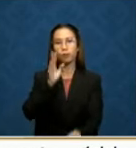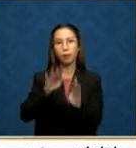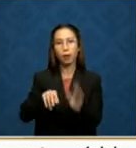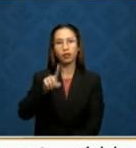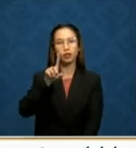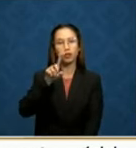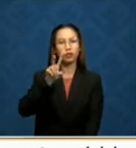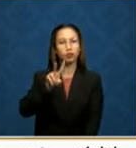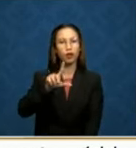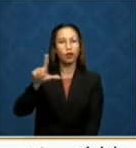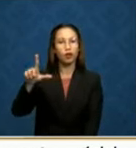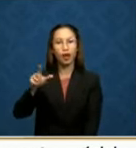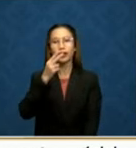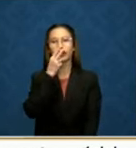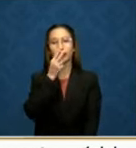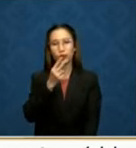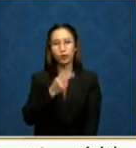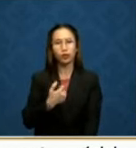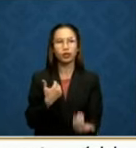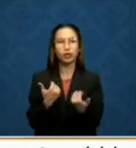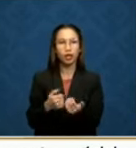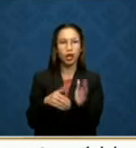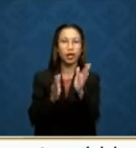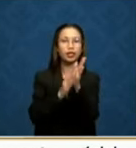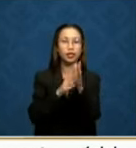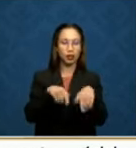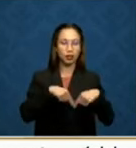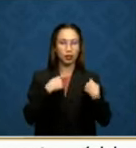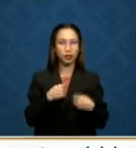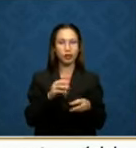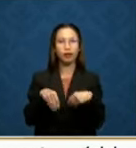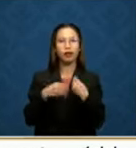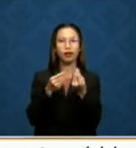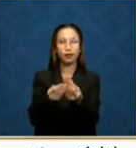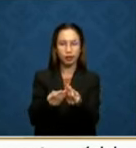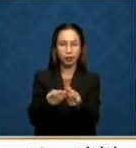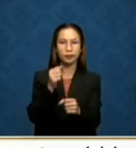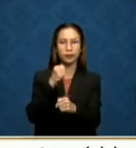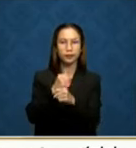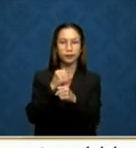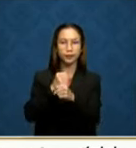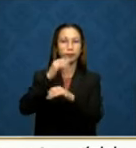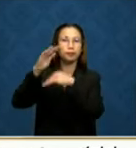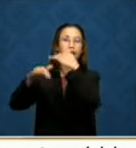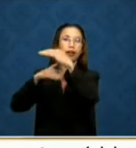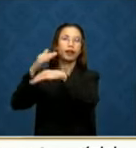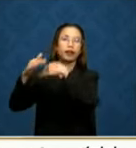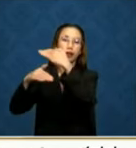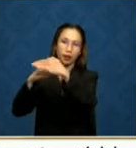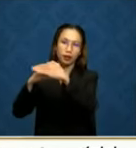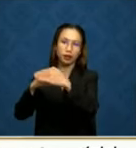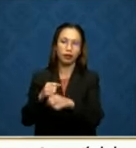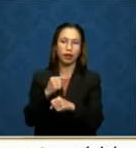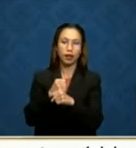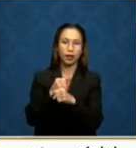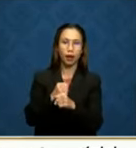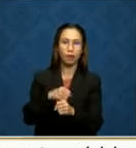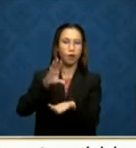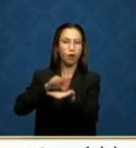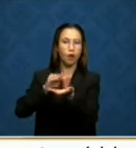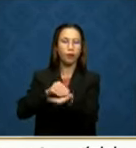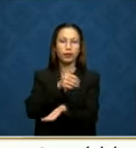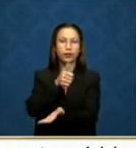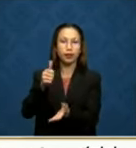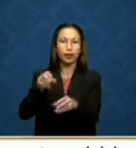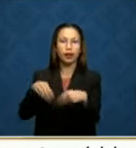ล้านวิวด้กันนะคะดฉัจงขอชนชมและก็ให้กบลงใจท่านในการพัฒนาที่จะผลิตเนอหาดีๆ่นี้